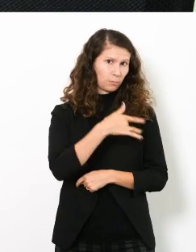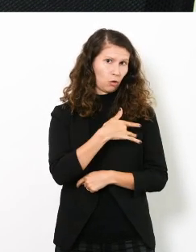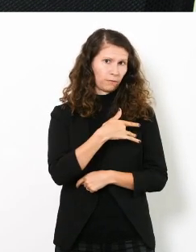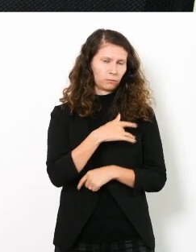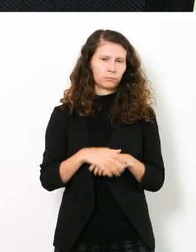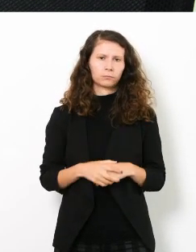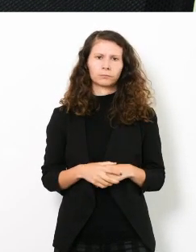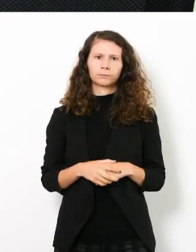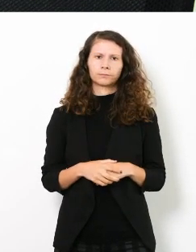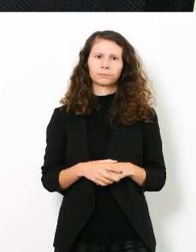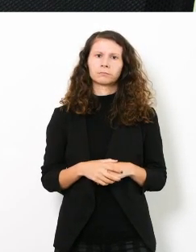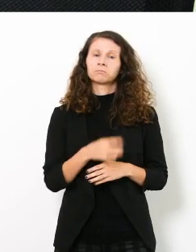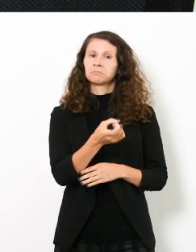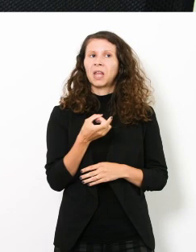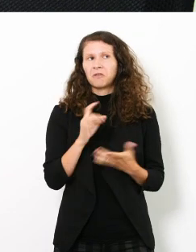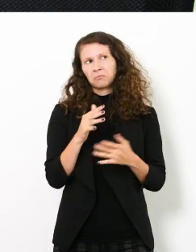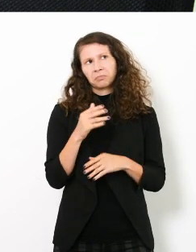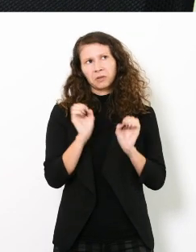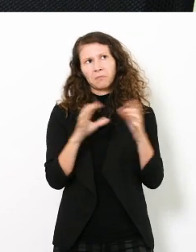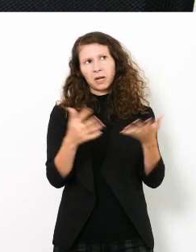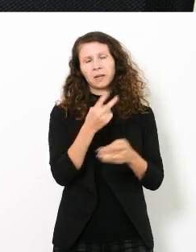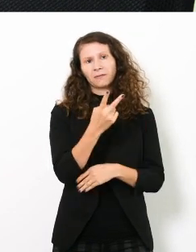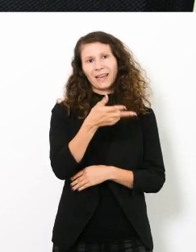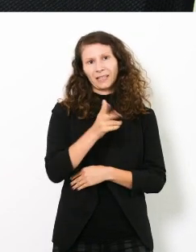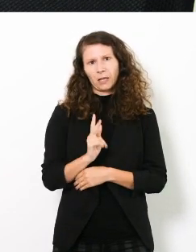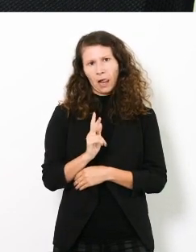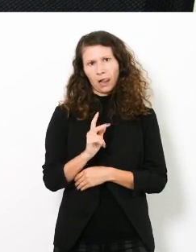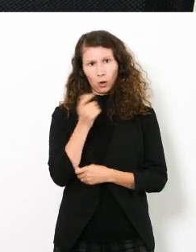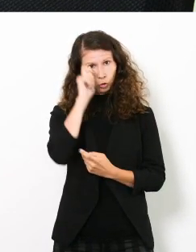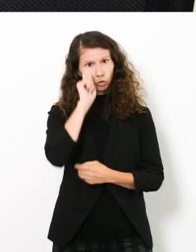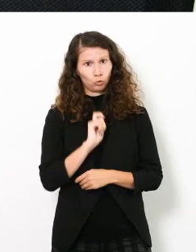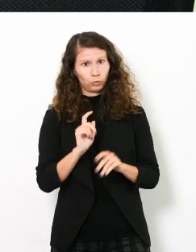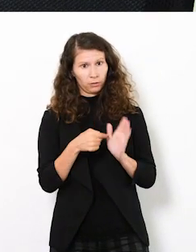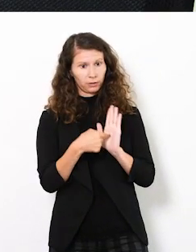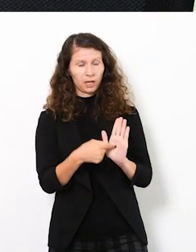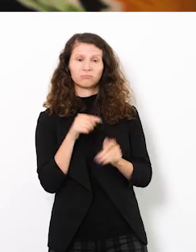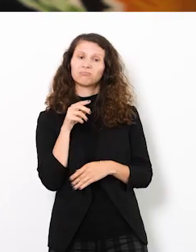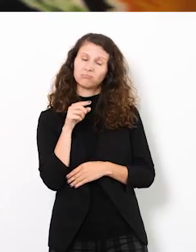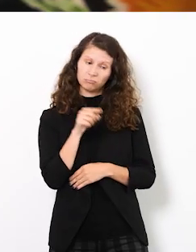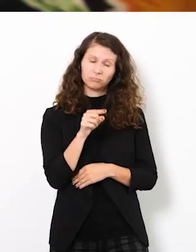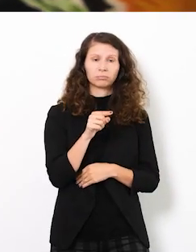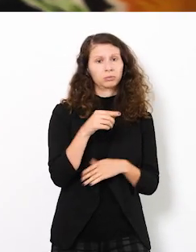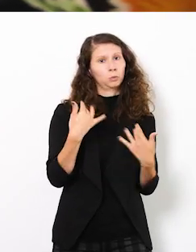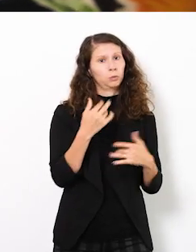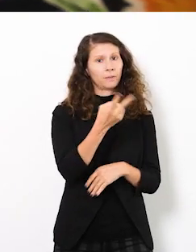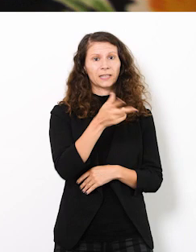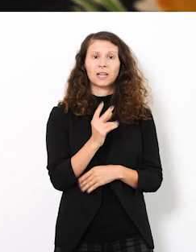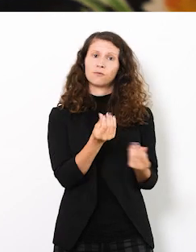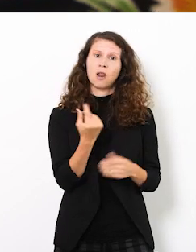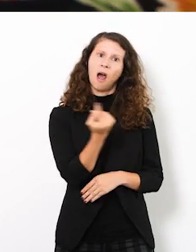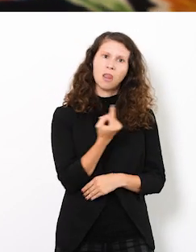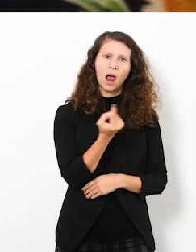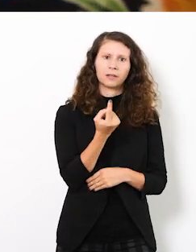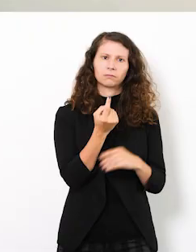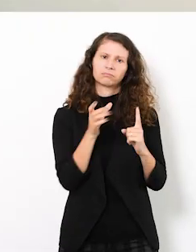jetzt auch, kann man sagen, 2/3 während der Pandemie, hat unsere Studie ergeben, sehr allein und isoliert gefühlt haben. Was ist Ihr Plan? Ja,